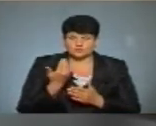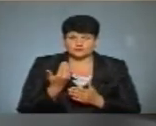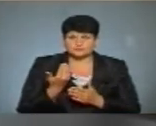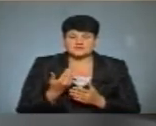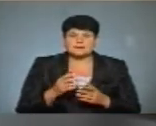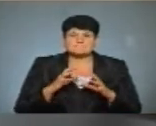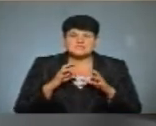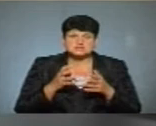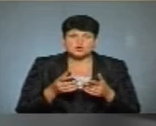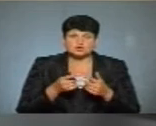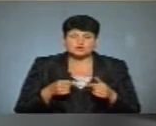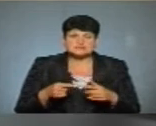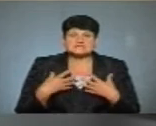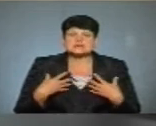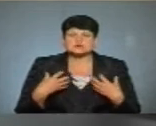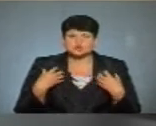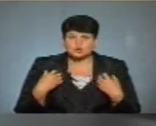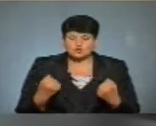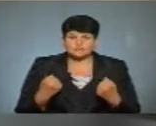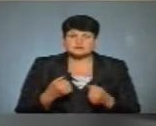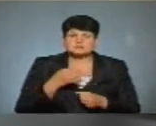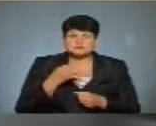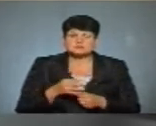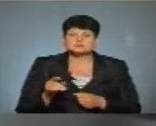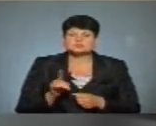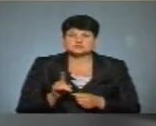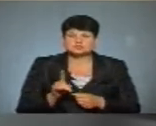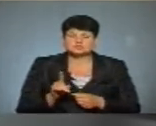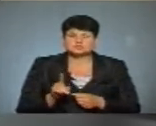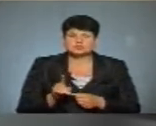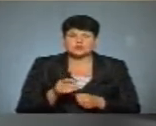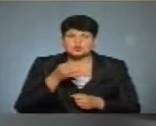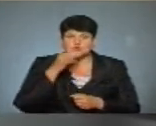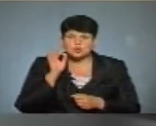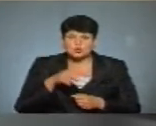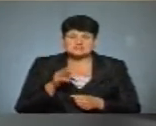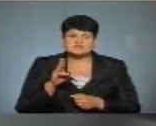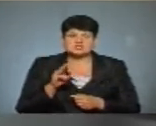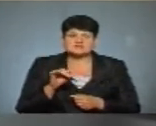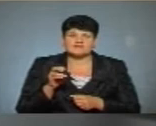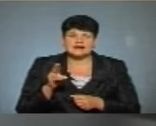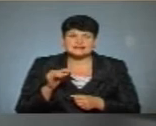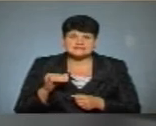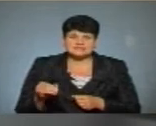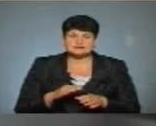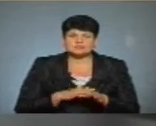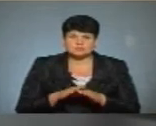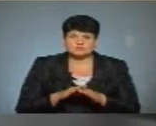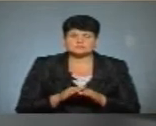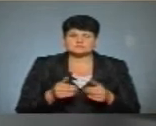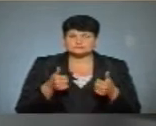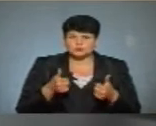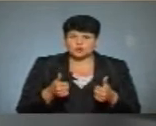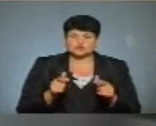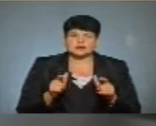навіть Міжнародна організація здоров'я визнала те, що досвід Швеції, які дотримувалися такого лояльного